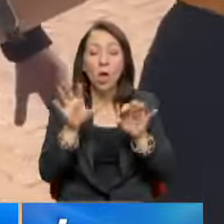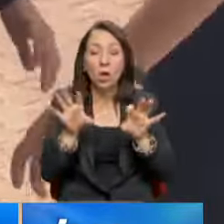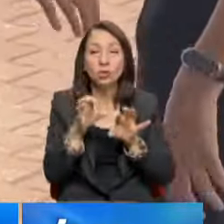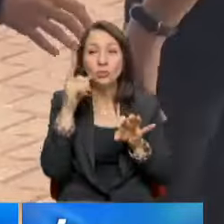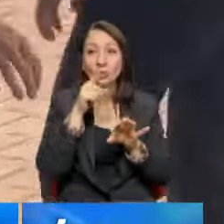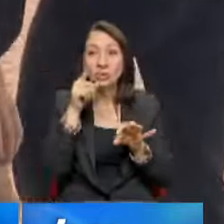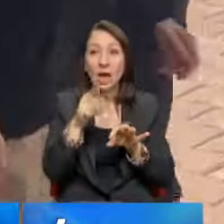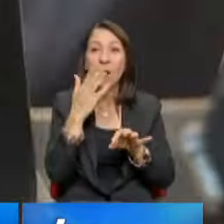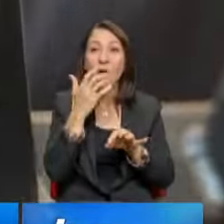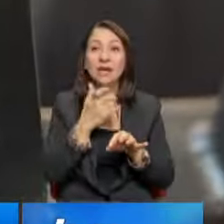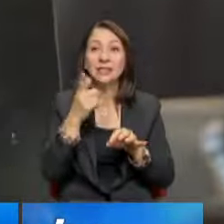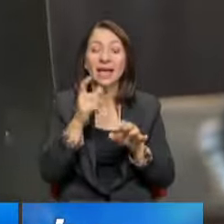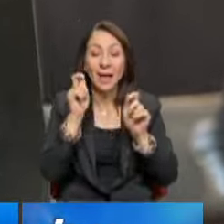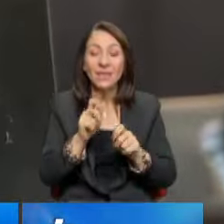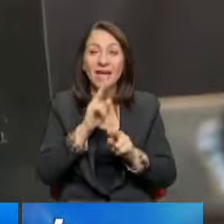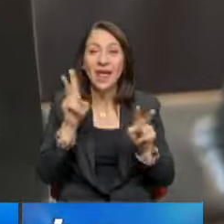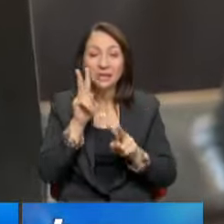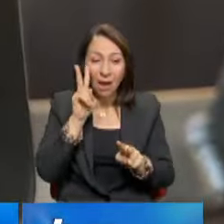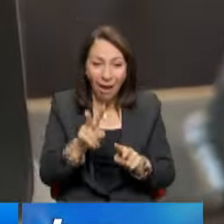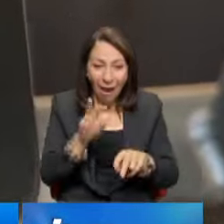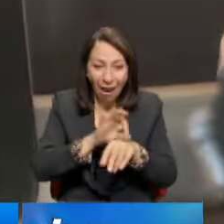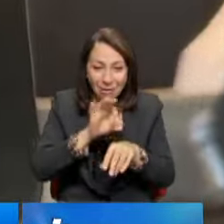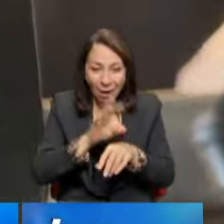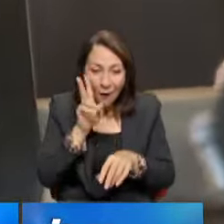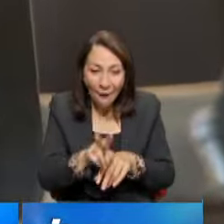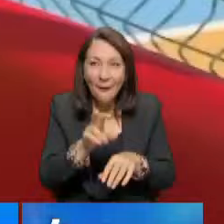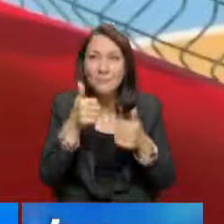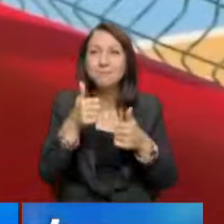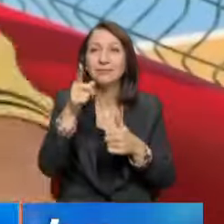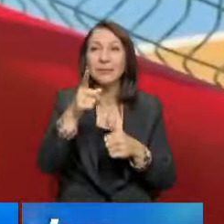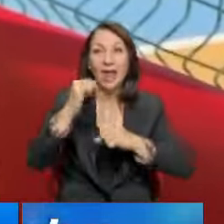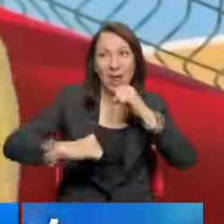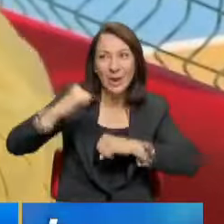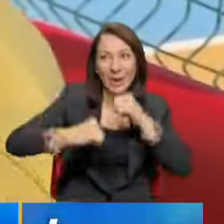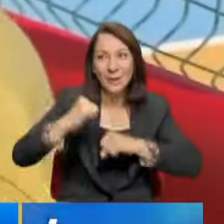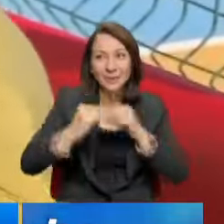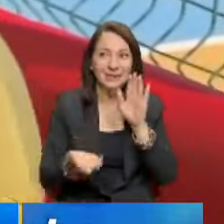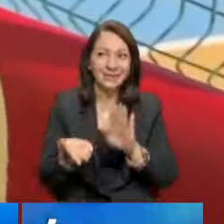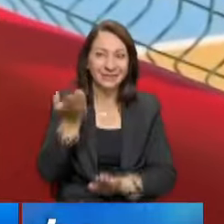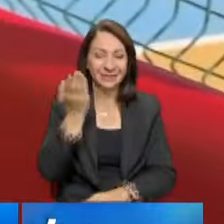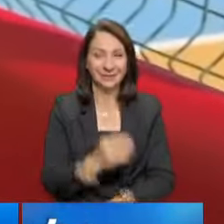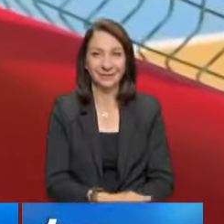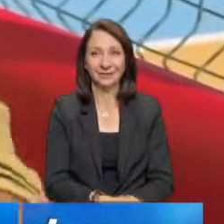cihazları sayesinde öğrenciler ürettikleri enerjiyi anlık olarak görebiliyor. Bu da rekabeti artırıyor.